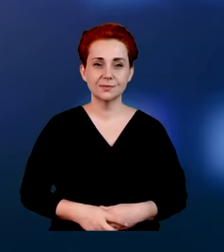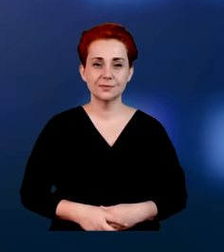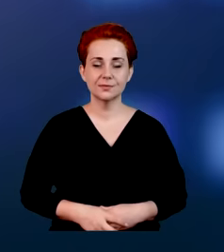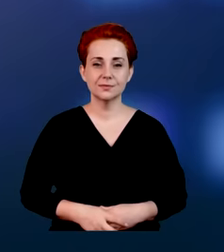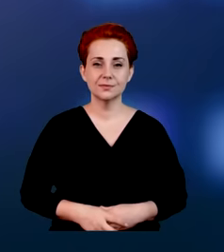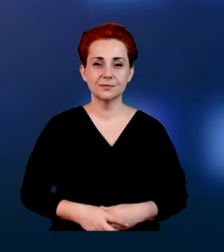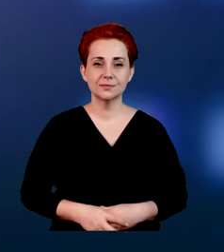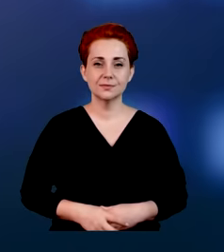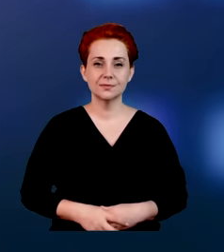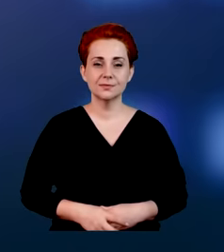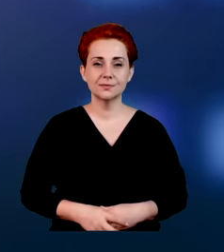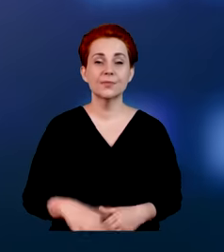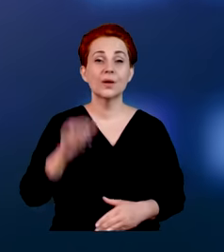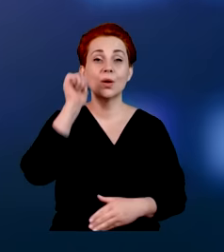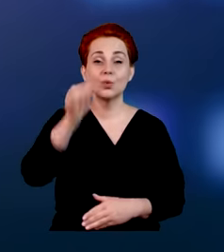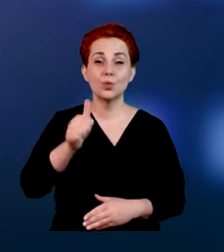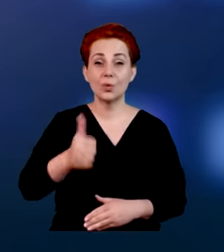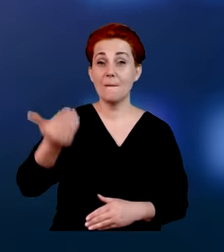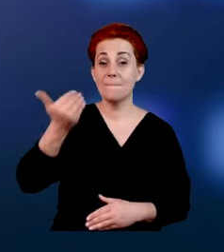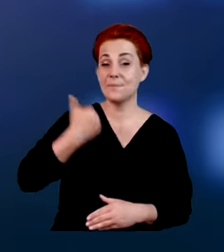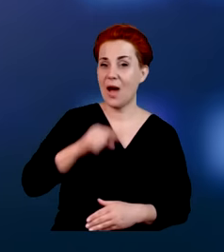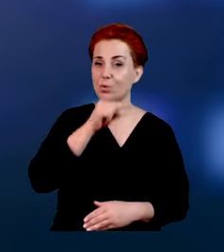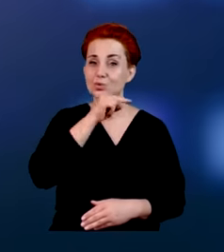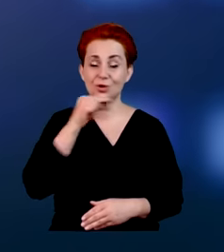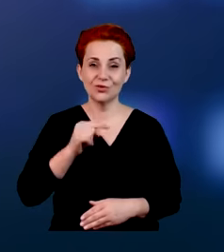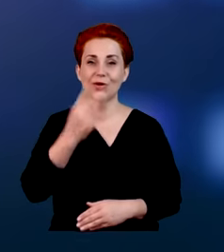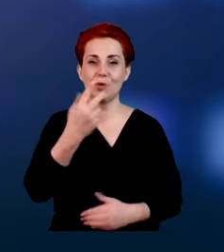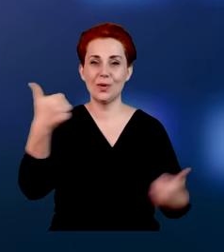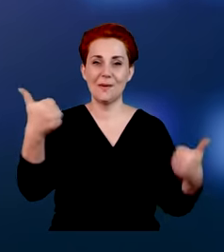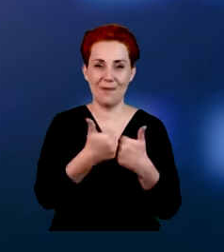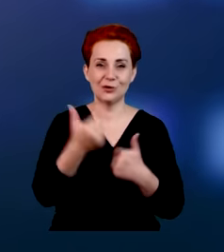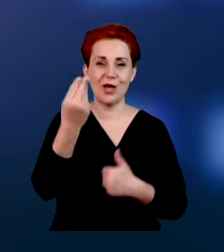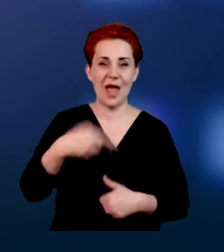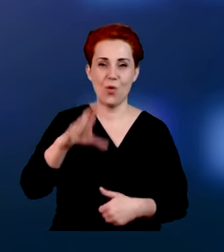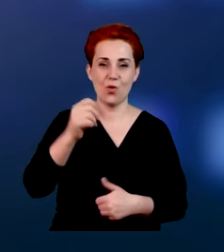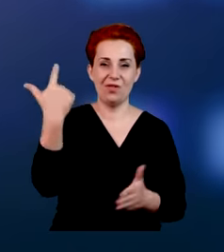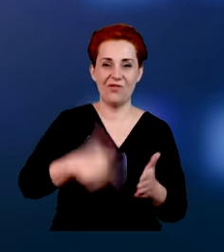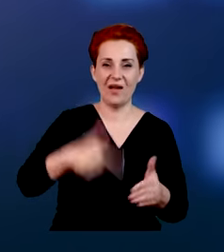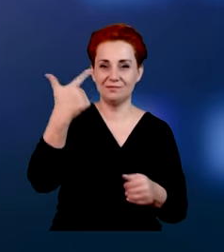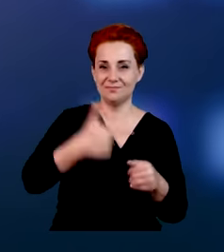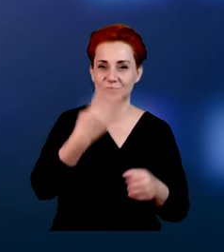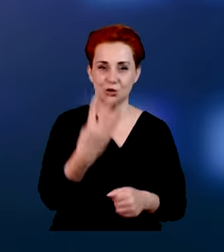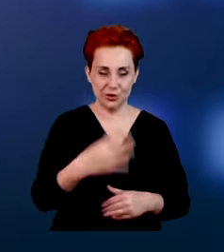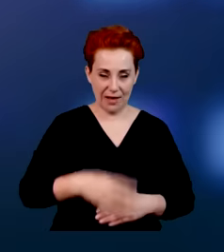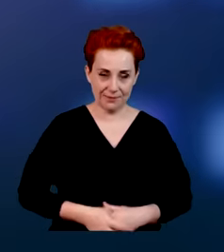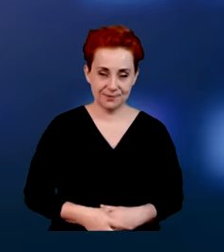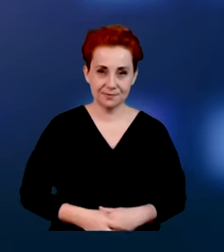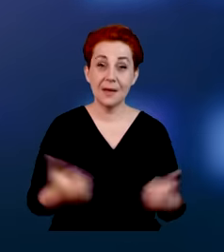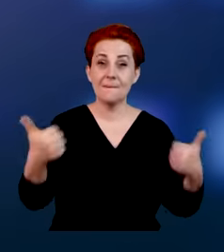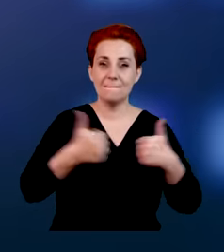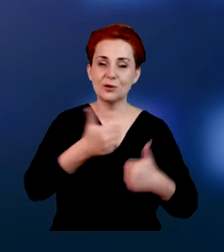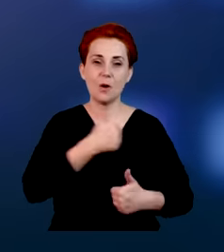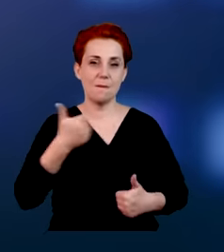Swift jutro biało-czerwoni zagrają drugi mecz na euro 2024 mecz Polska